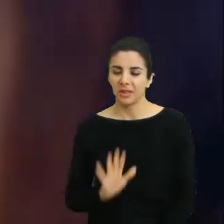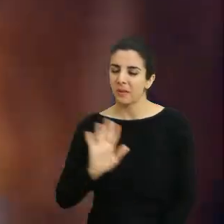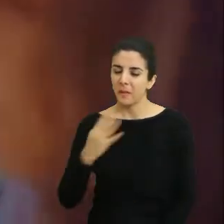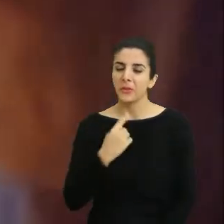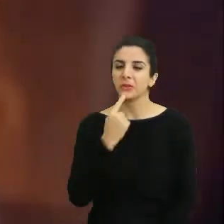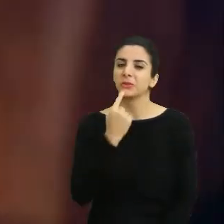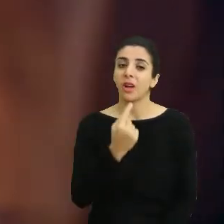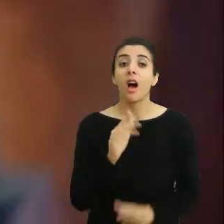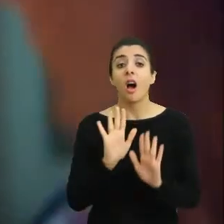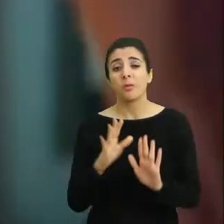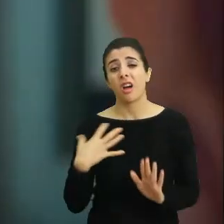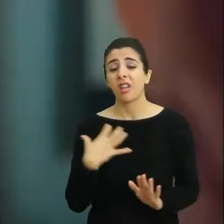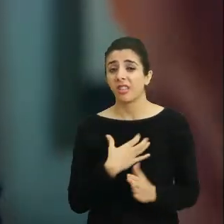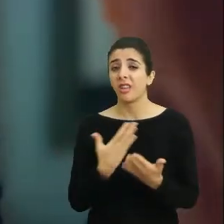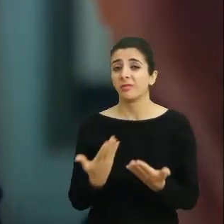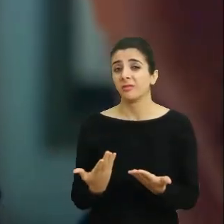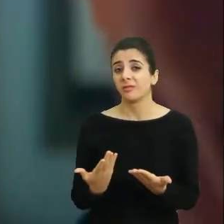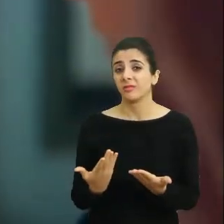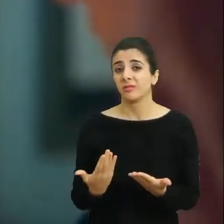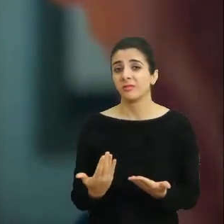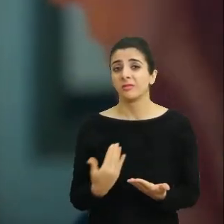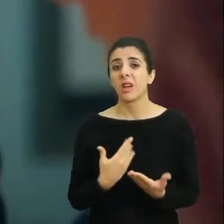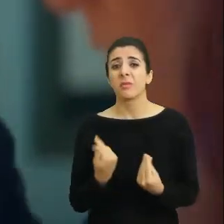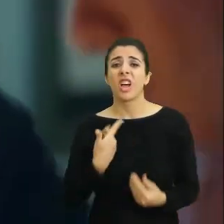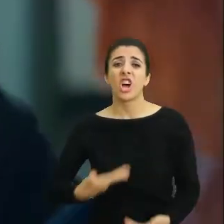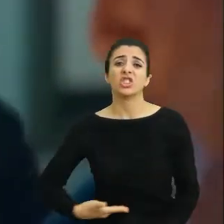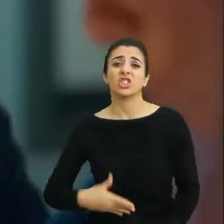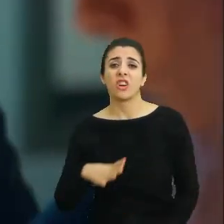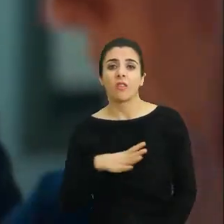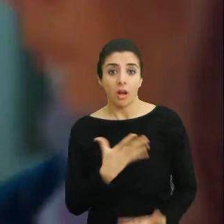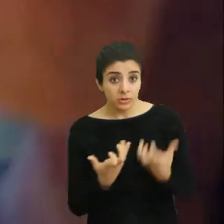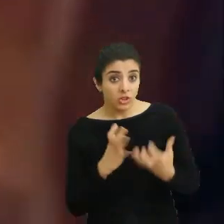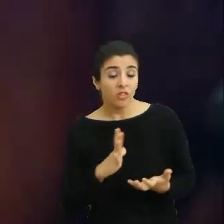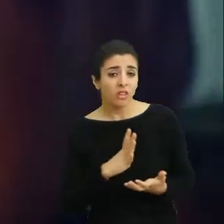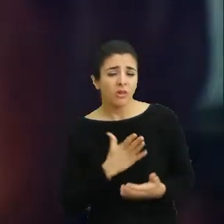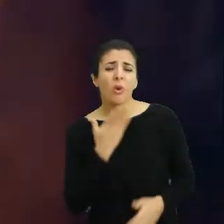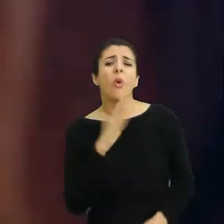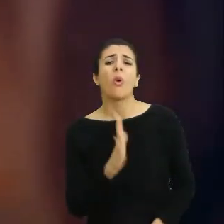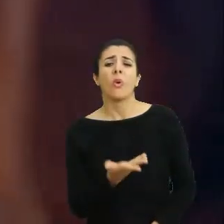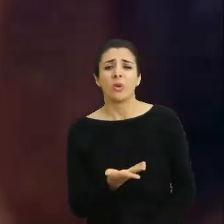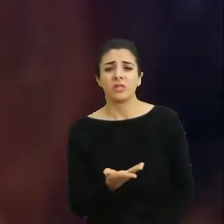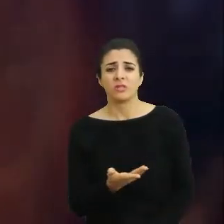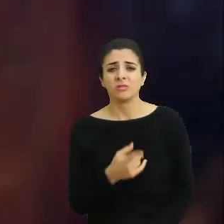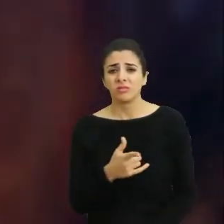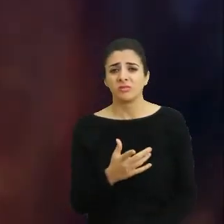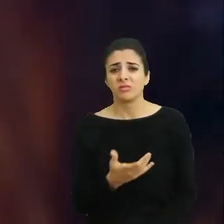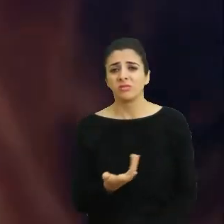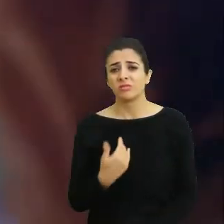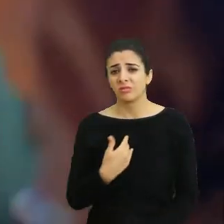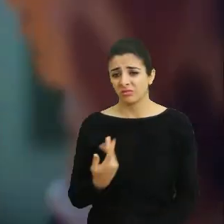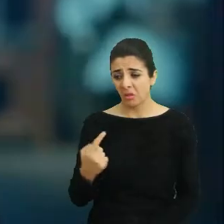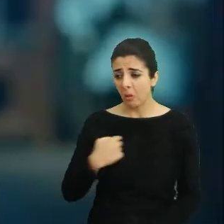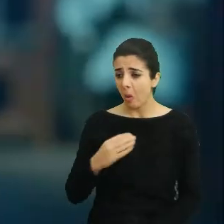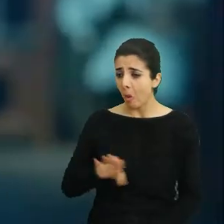Söylerim. Yalnız anacığım, benim biraz karnım acıktı. İşte oğlum. Yok yok. Sen oğlunla artık eskisi